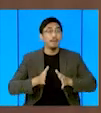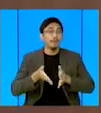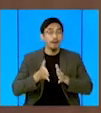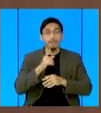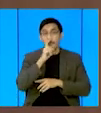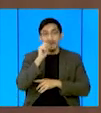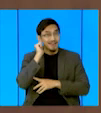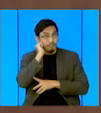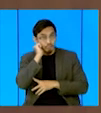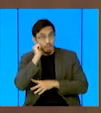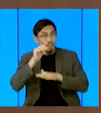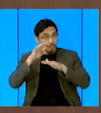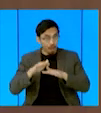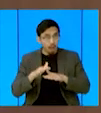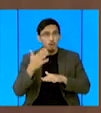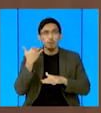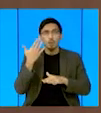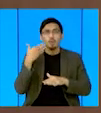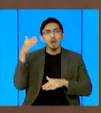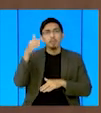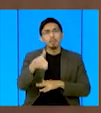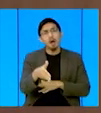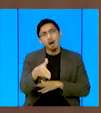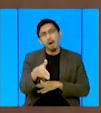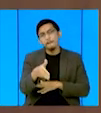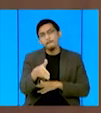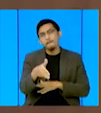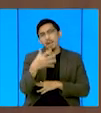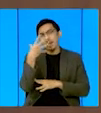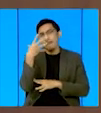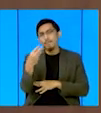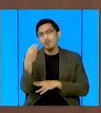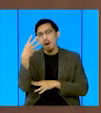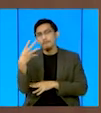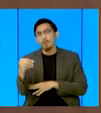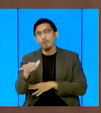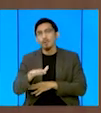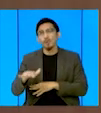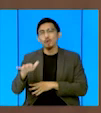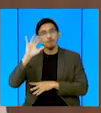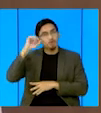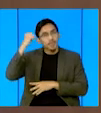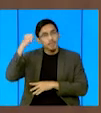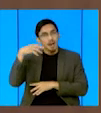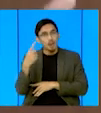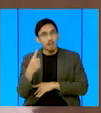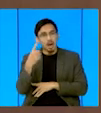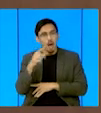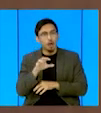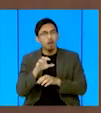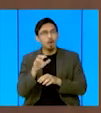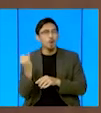Di situ sering ke daerah terpencil, ke daerah-daerah di Sumatera Utara yang mungkin bisa dibilang masih kumuh atau